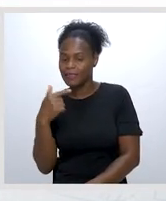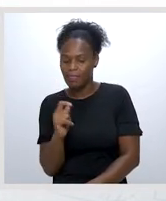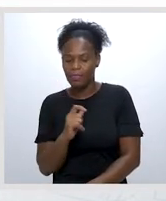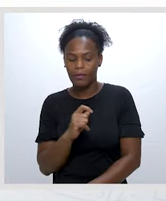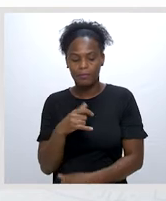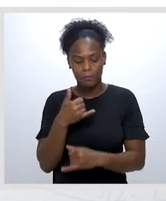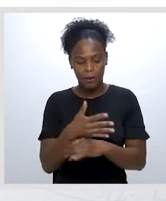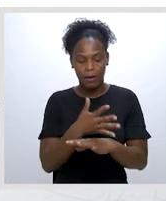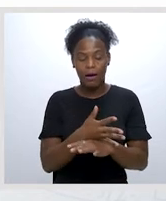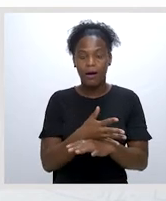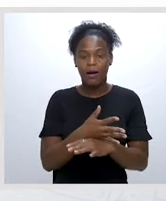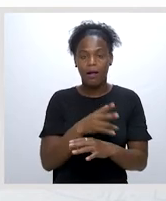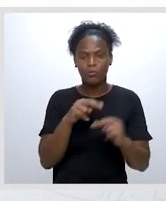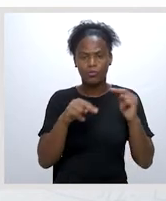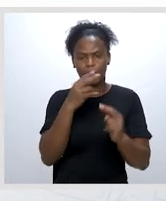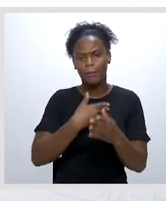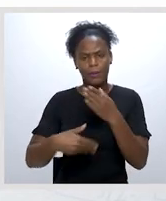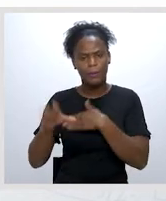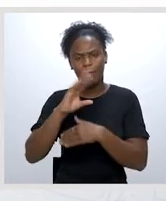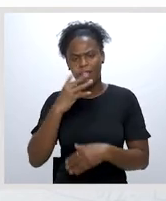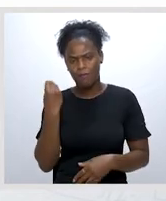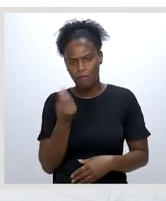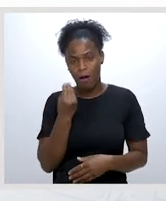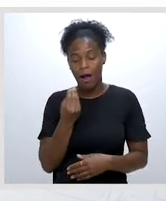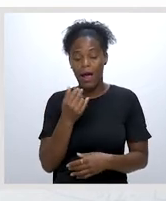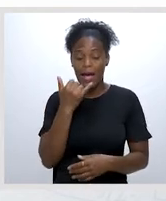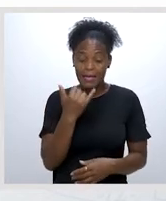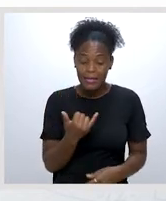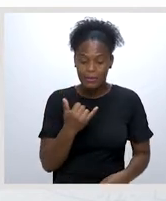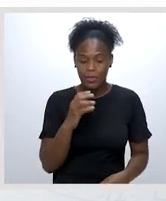Ensuite, les monuments les plus célèbres y sont représentés.